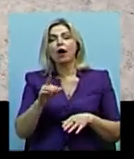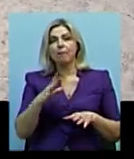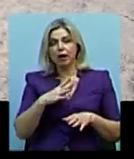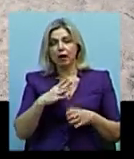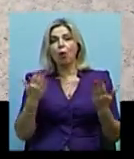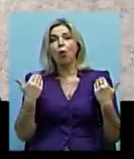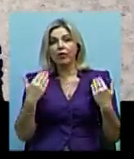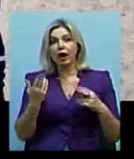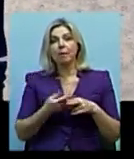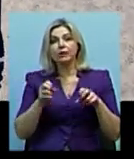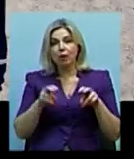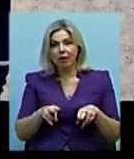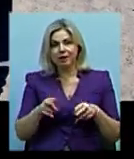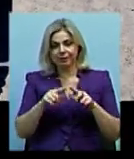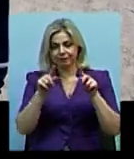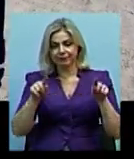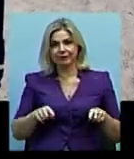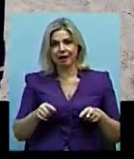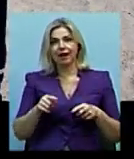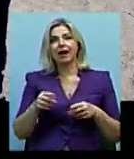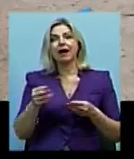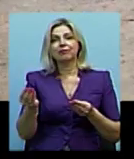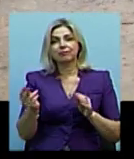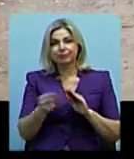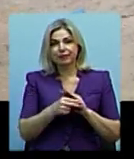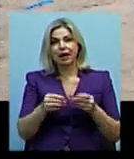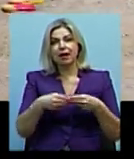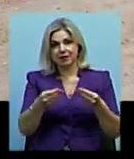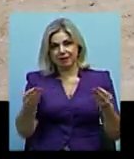вам такую листовочку дадим. Возобновите у себя в памяти.